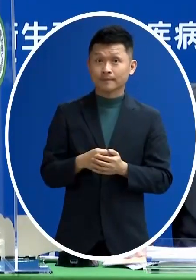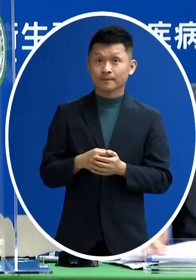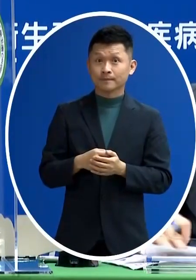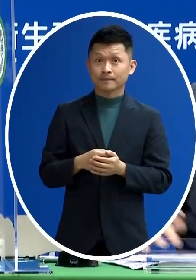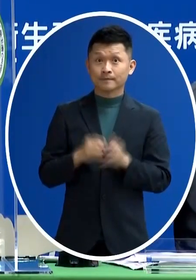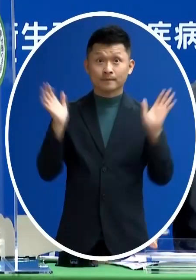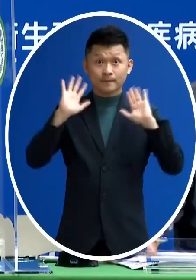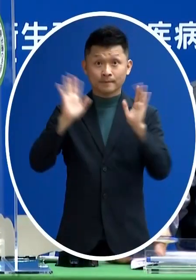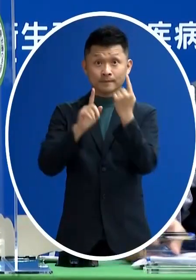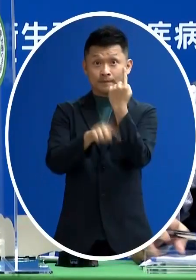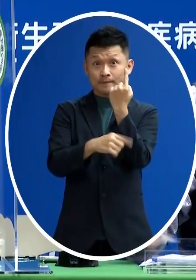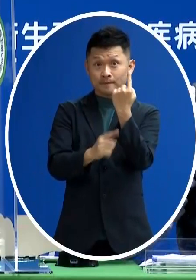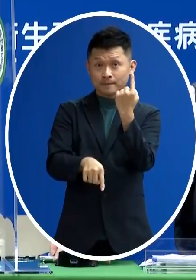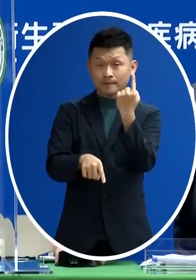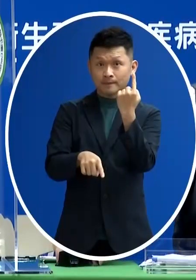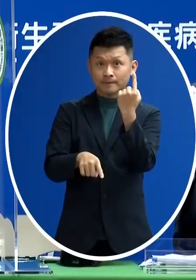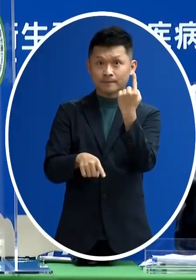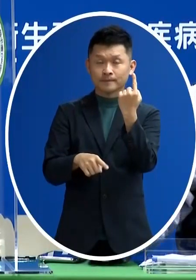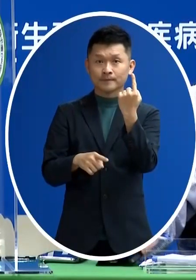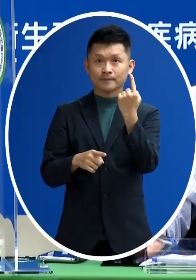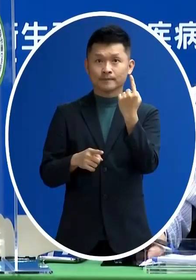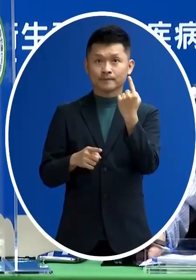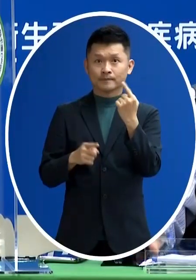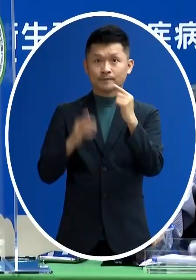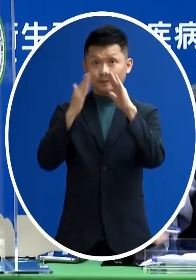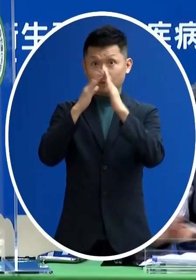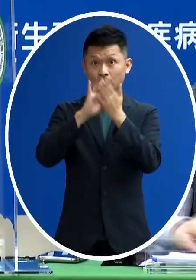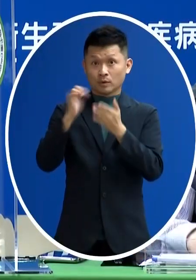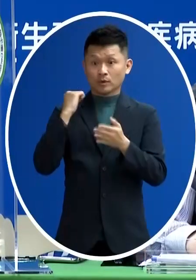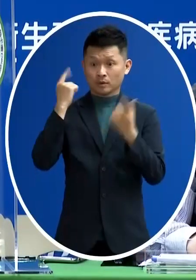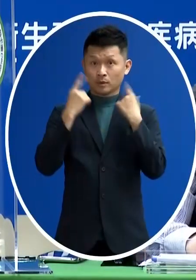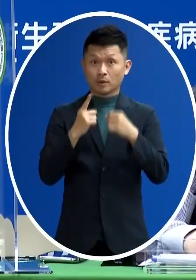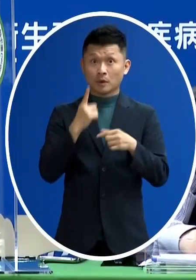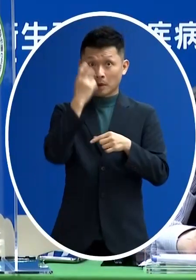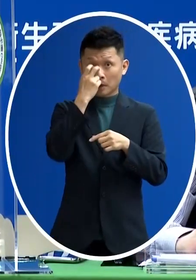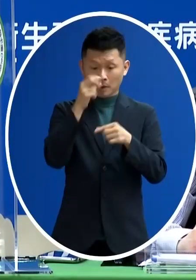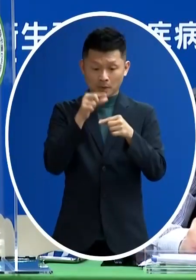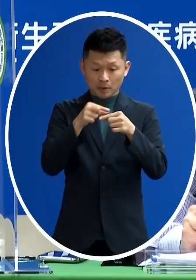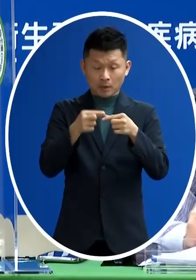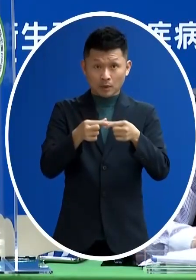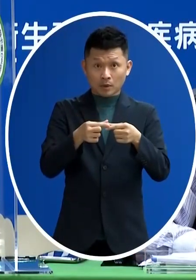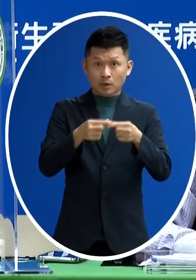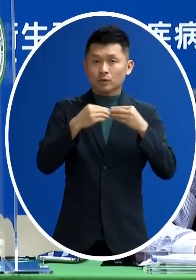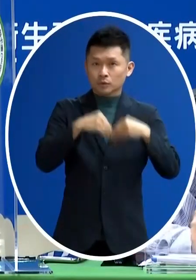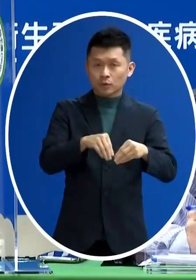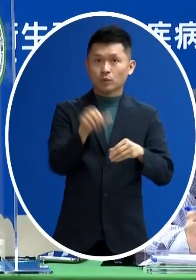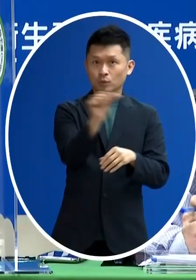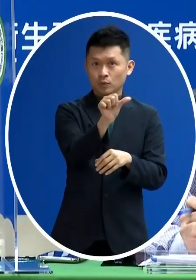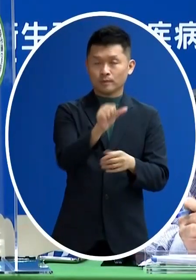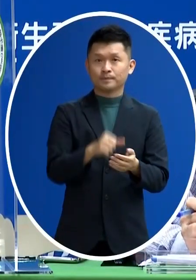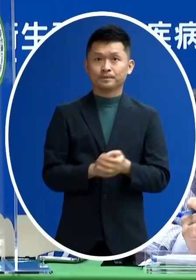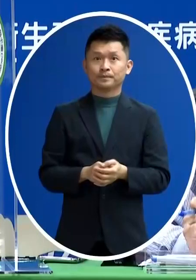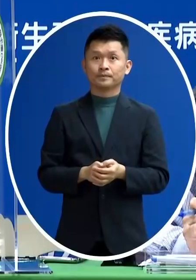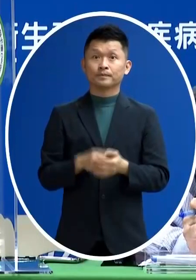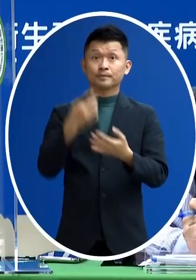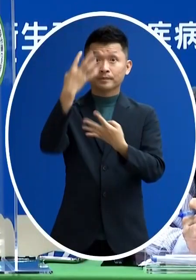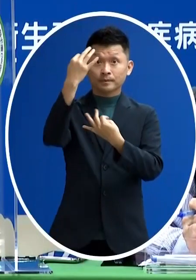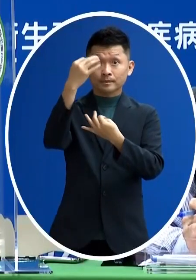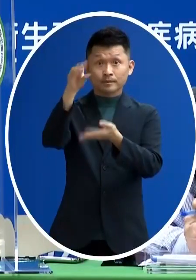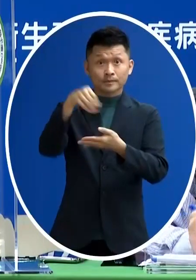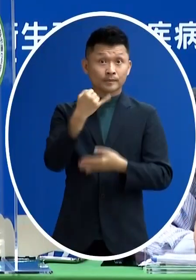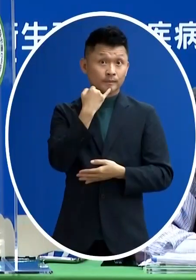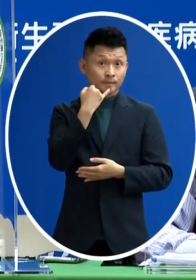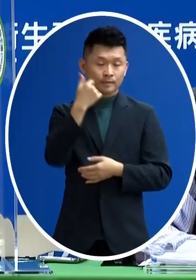儿为单位。它有5剂的家用抗原快筛4剂，那开始的可以领取的时间